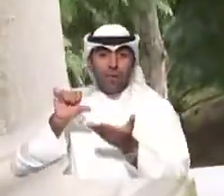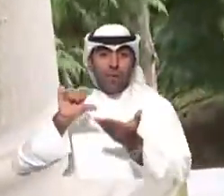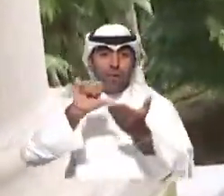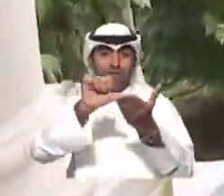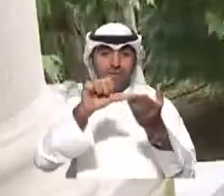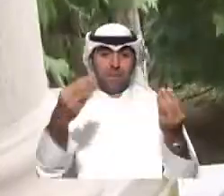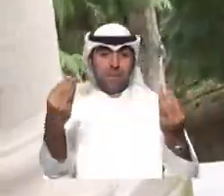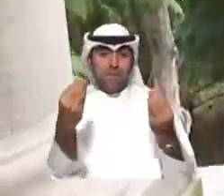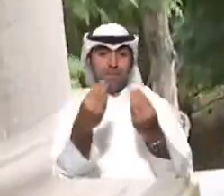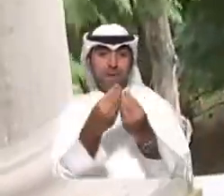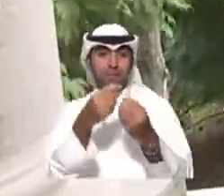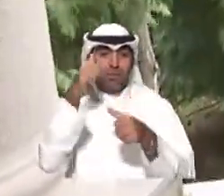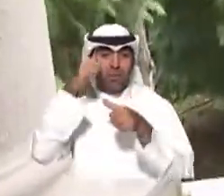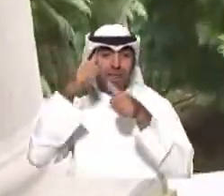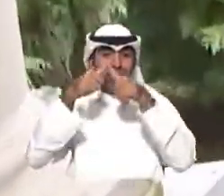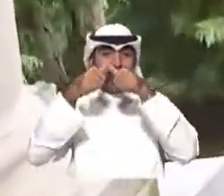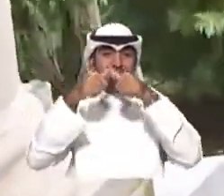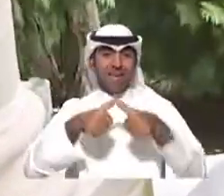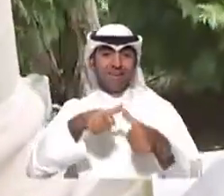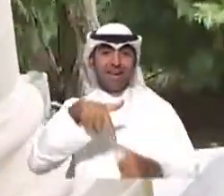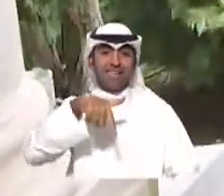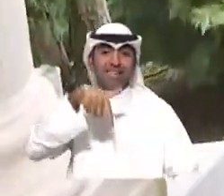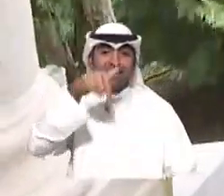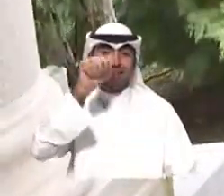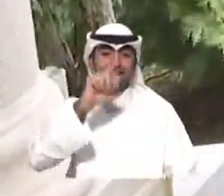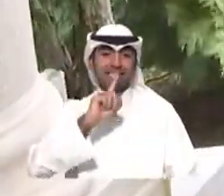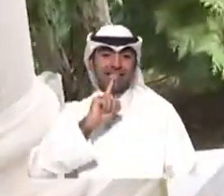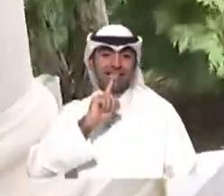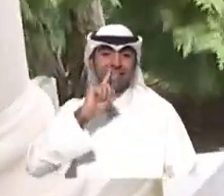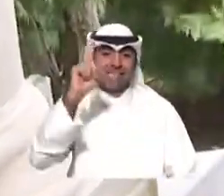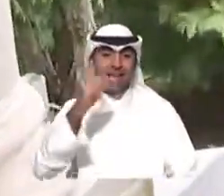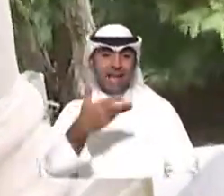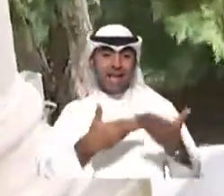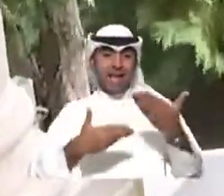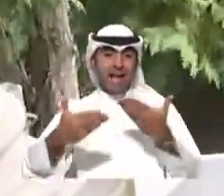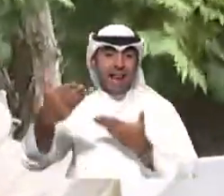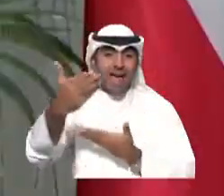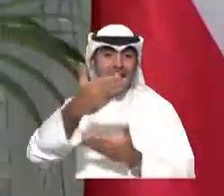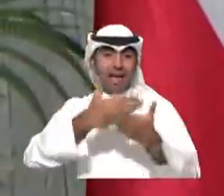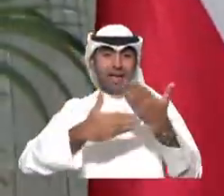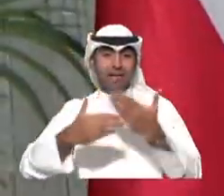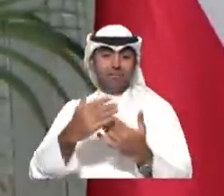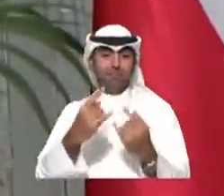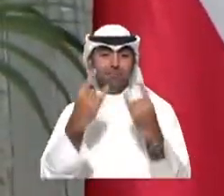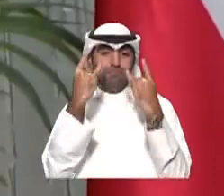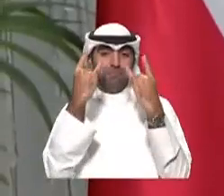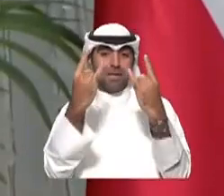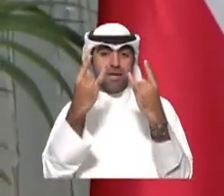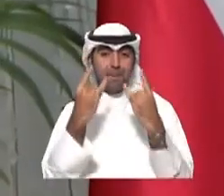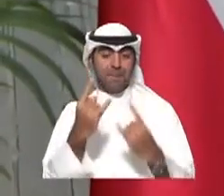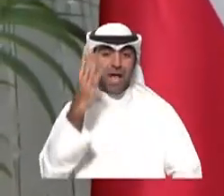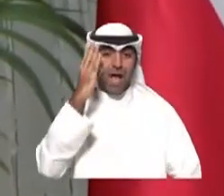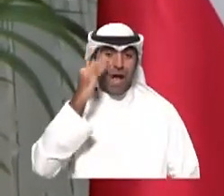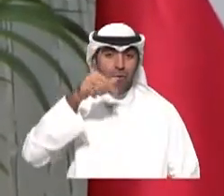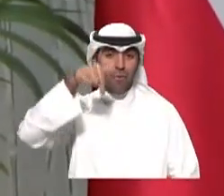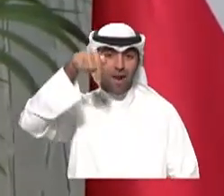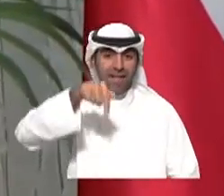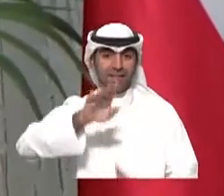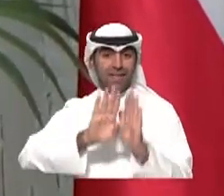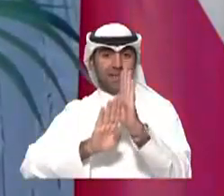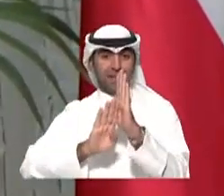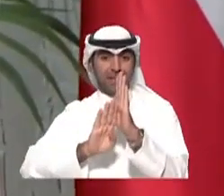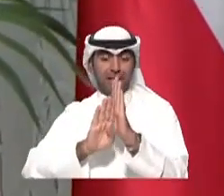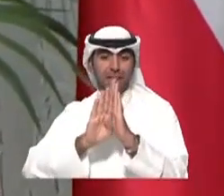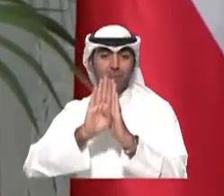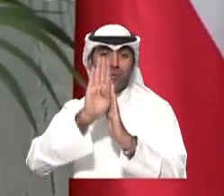الأول لدول عدم الانحياز، والذي تعقد أعماله في العاصمة الصربية بلغراد خلال الفترة من 11 إلى